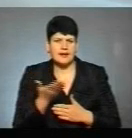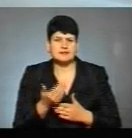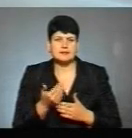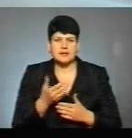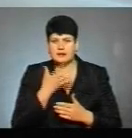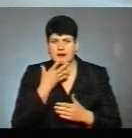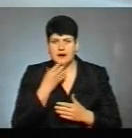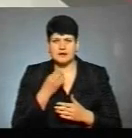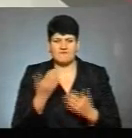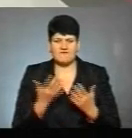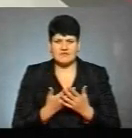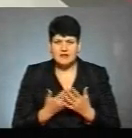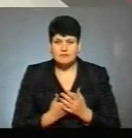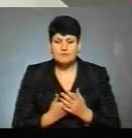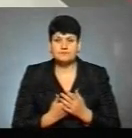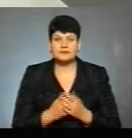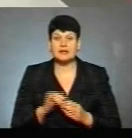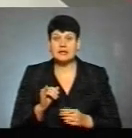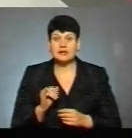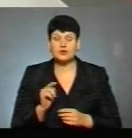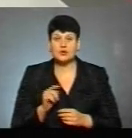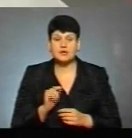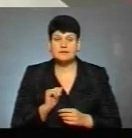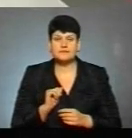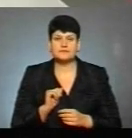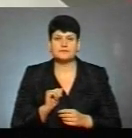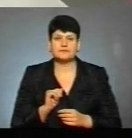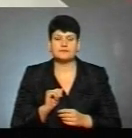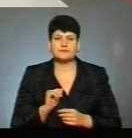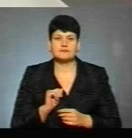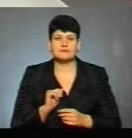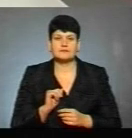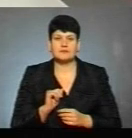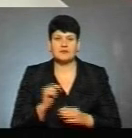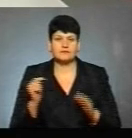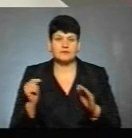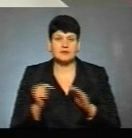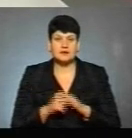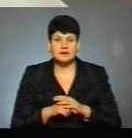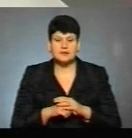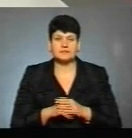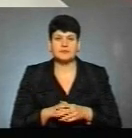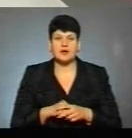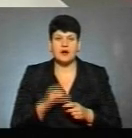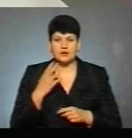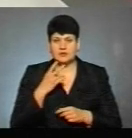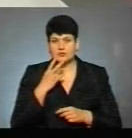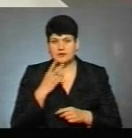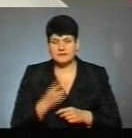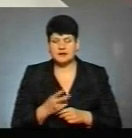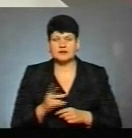файним фільмом, і тоді десь змиємося. Але коли вже подивилися, що